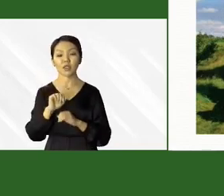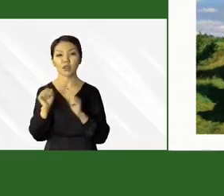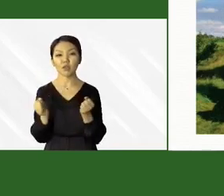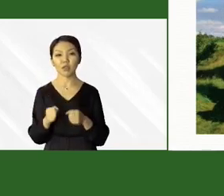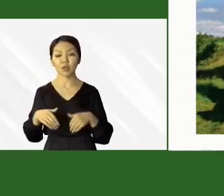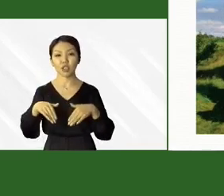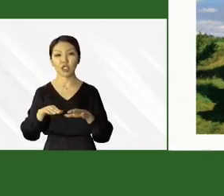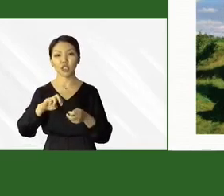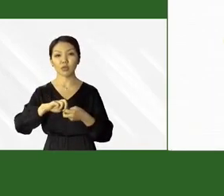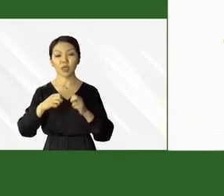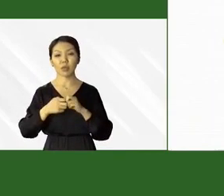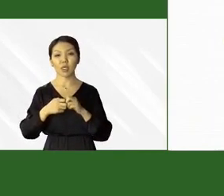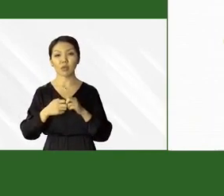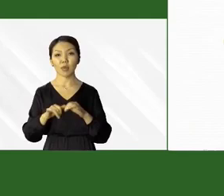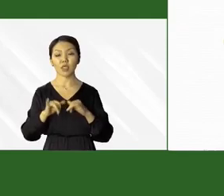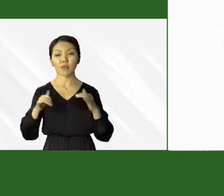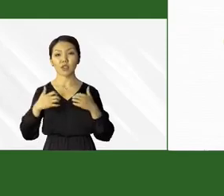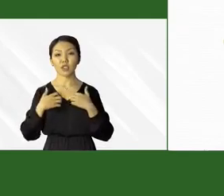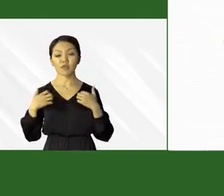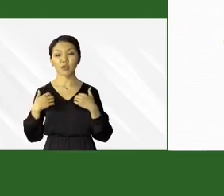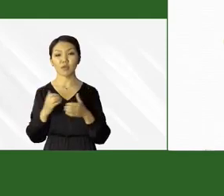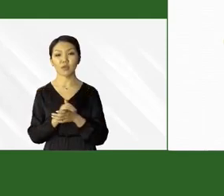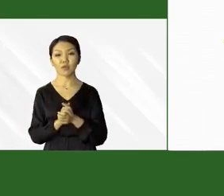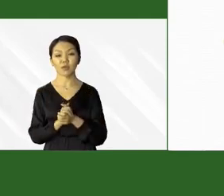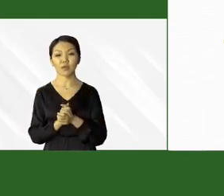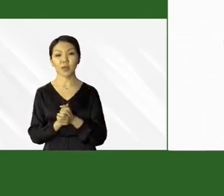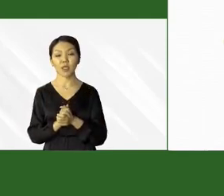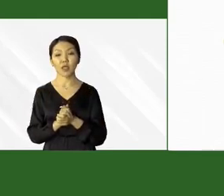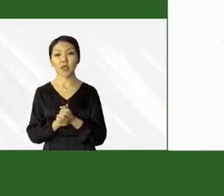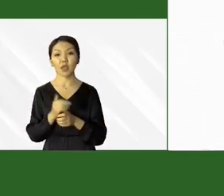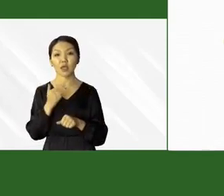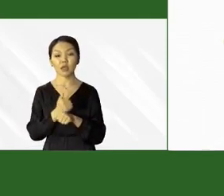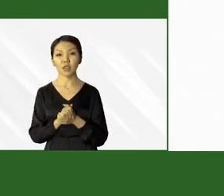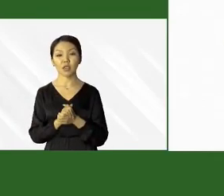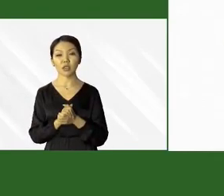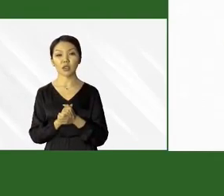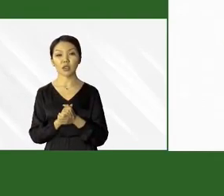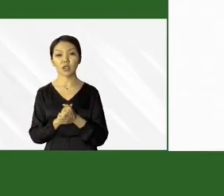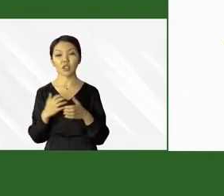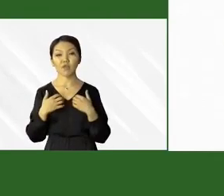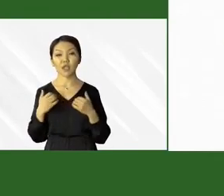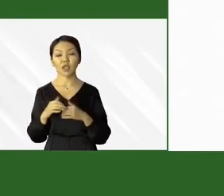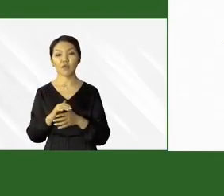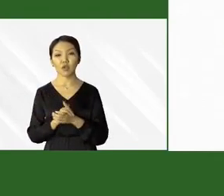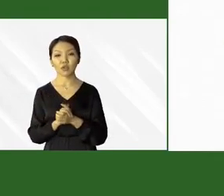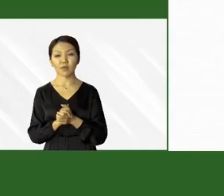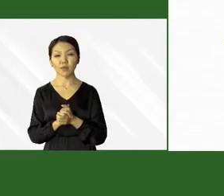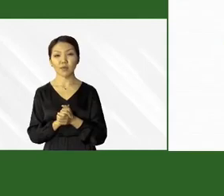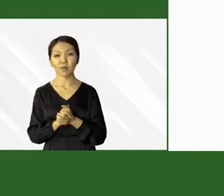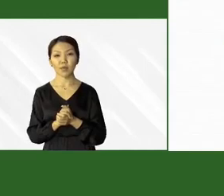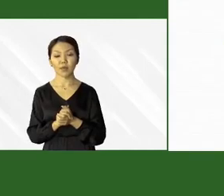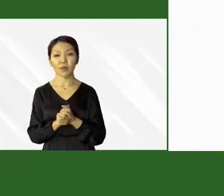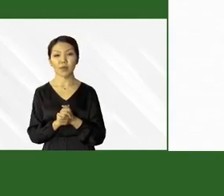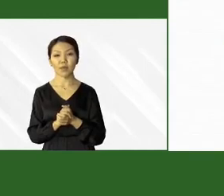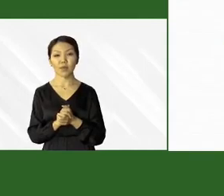животноводства. Ведущая отрасль сельского хозяйства – животноводство. Поголовье сельскохозяйственных